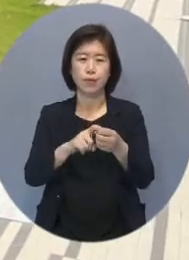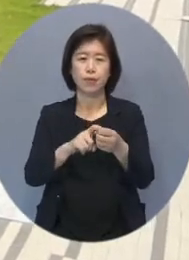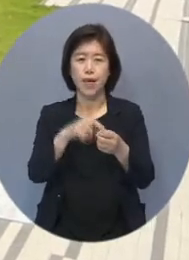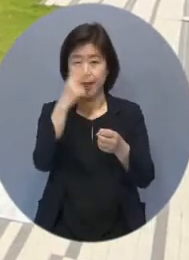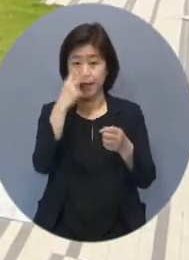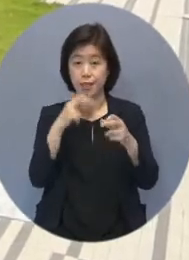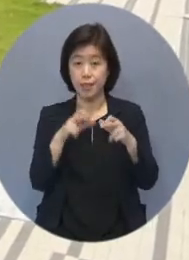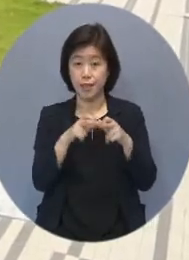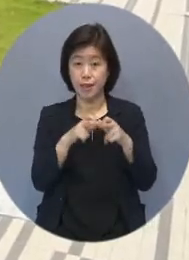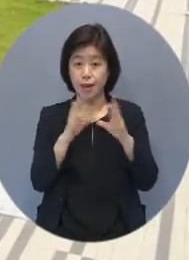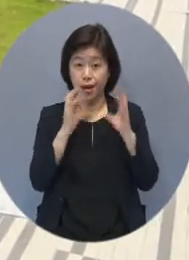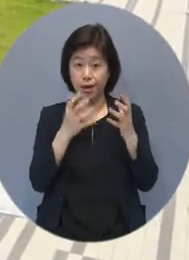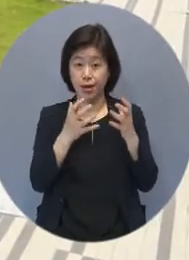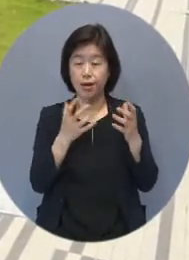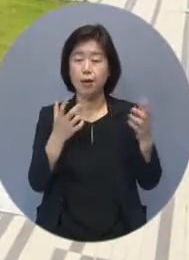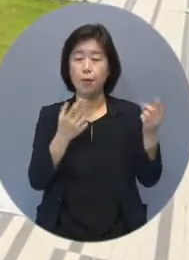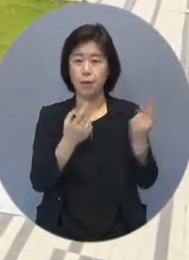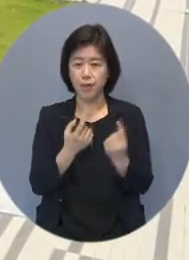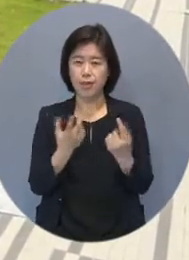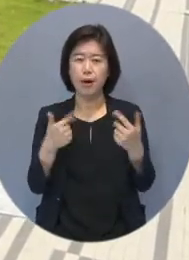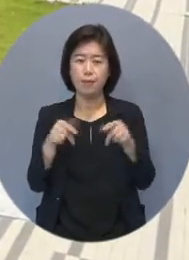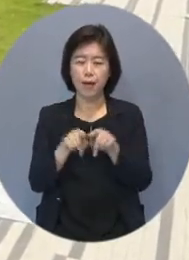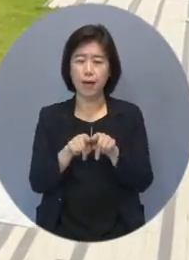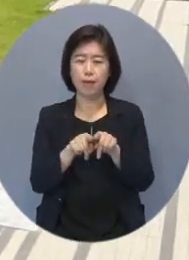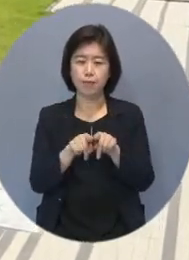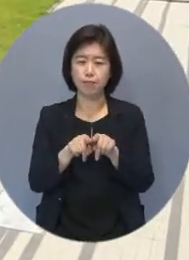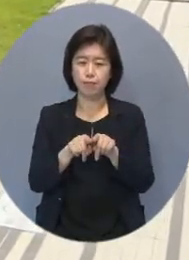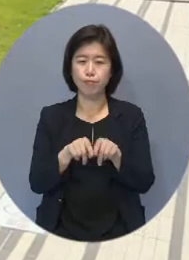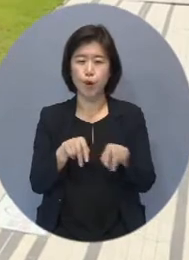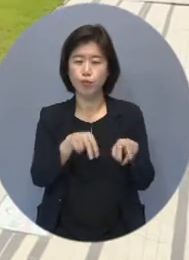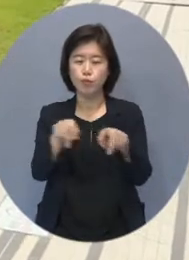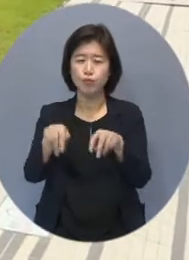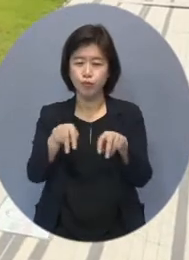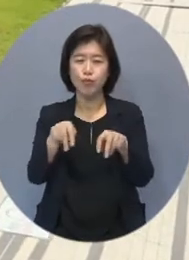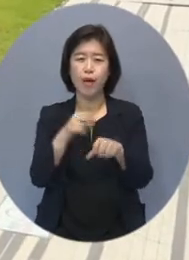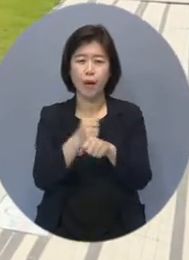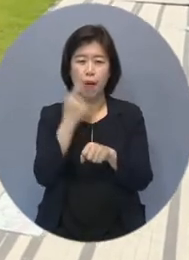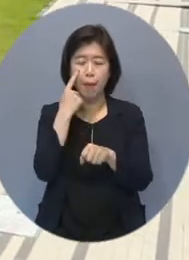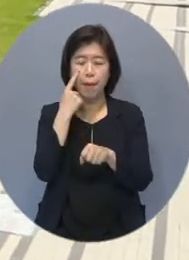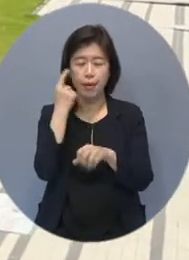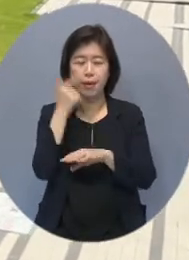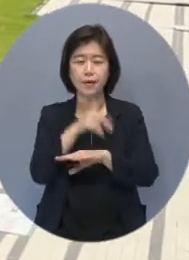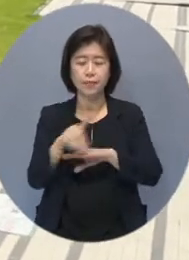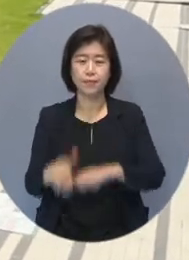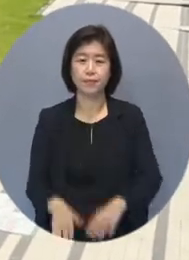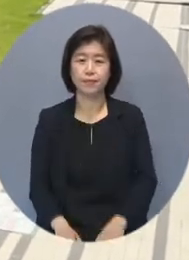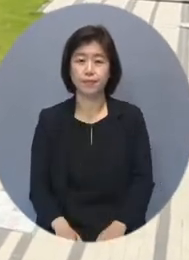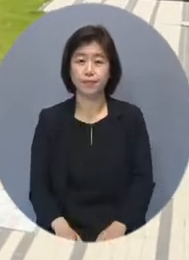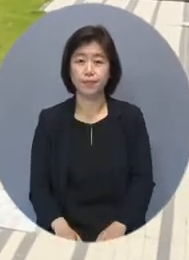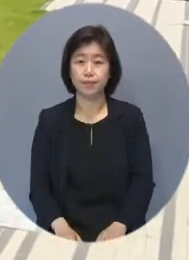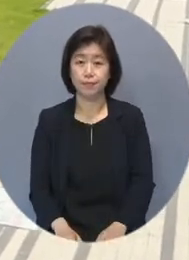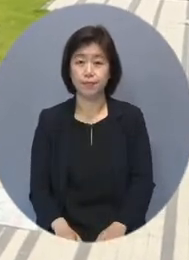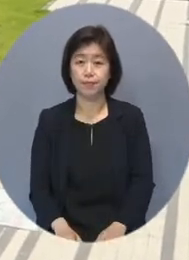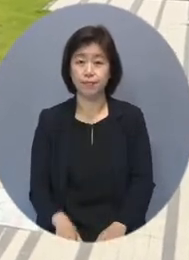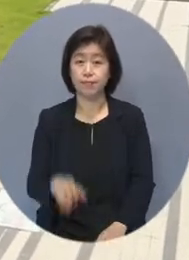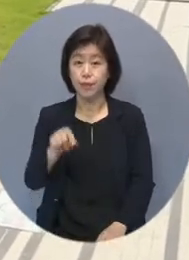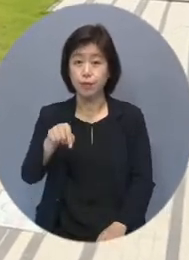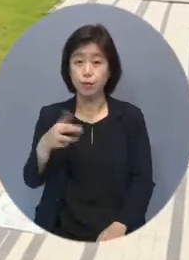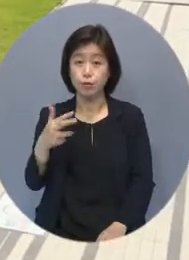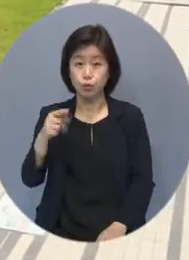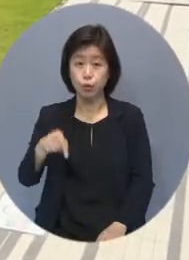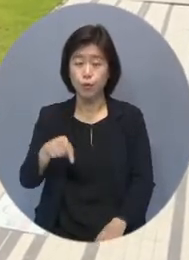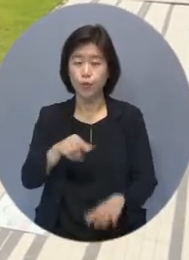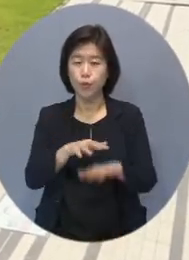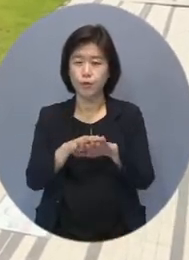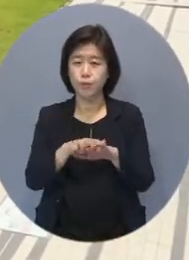돌아보면서 같이 이야기 나누려고 이 자리에 왔습니다. 광장에 이렇게 촉지도를 만드신 이유가 이제 뭐